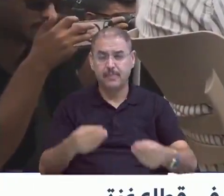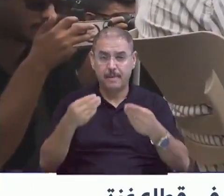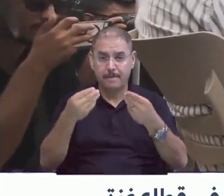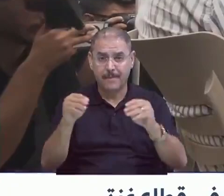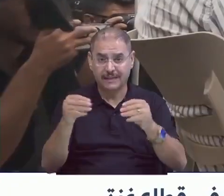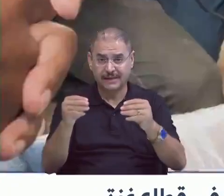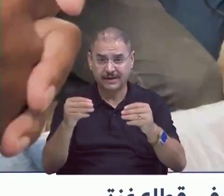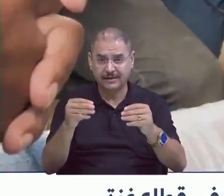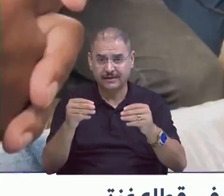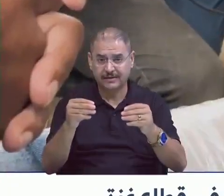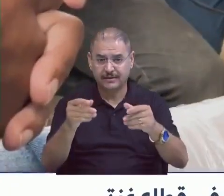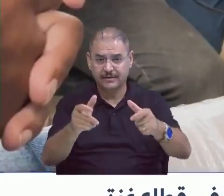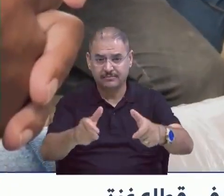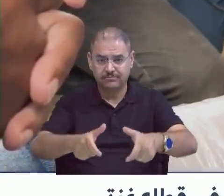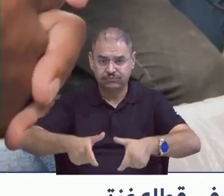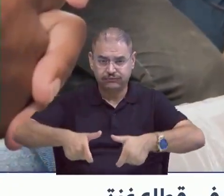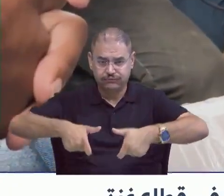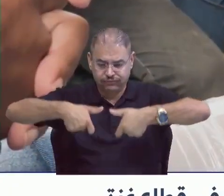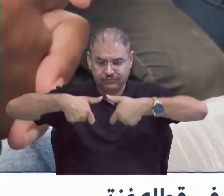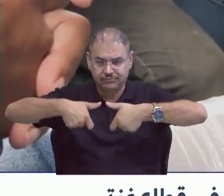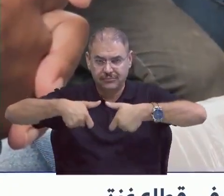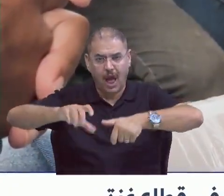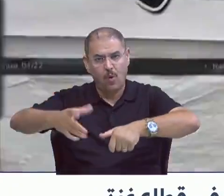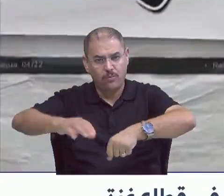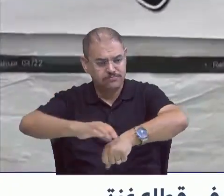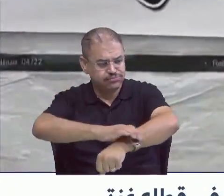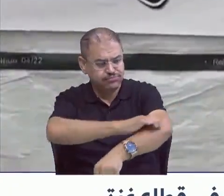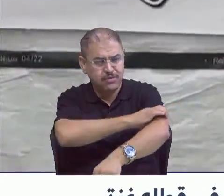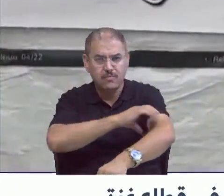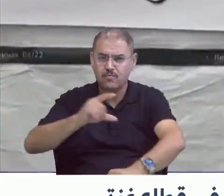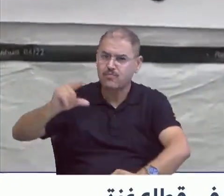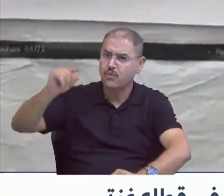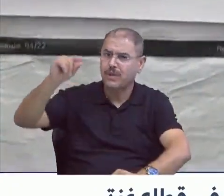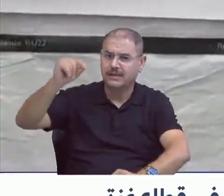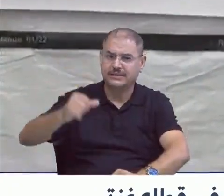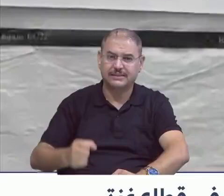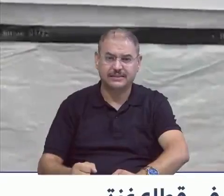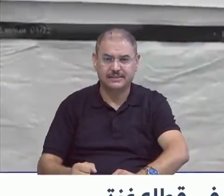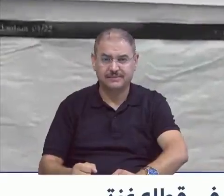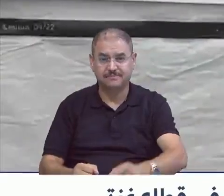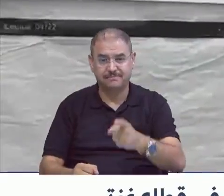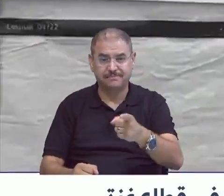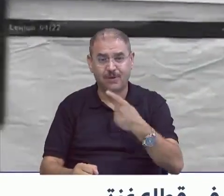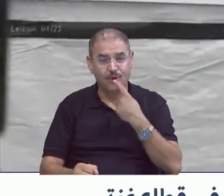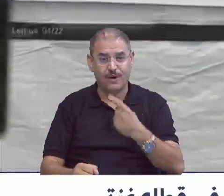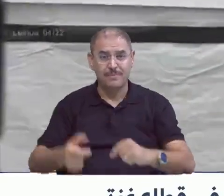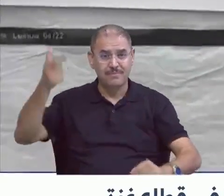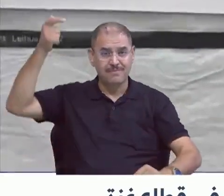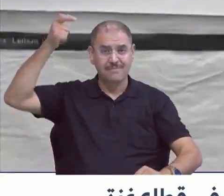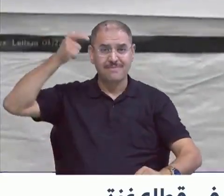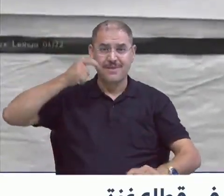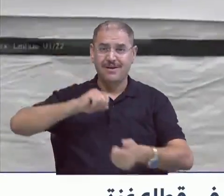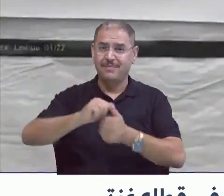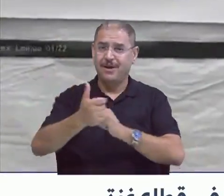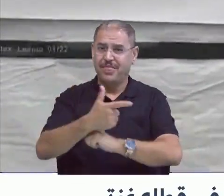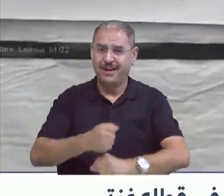بتقديم الخدمات الطبية بأسلوب احترافي ومميز. أوعز سيدي صاحب الجلالة الهاشمية الملك عبد الله الثاني